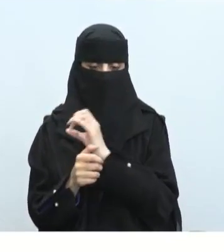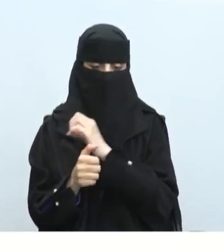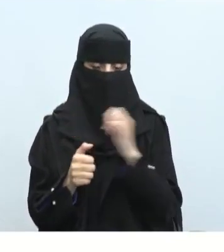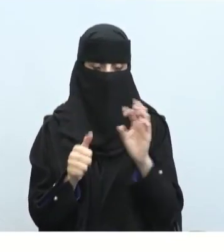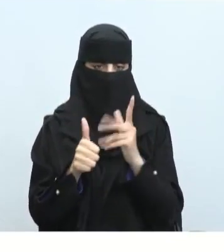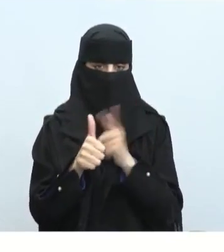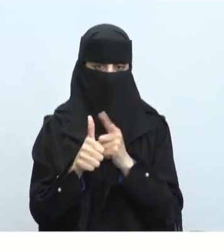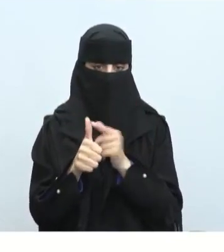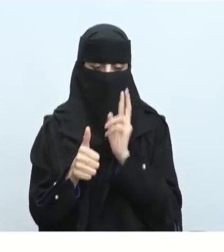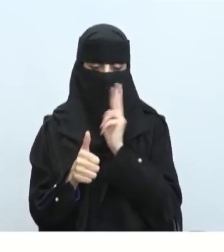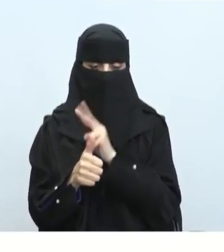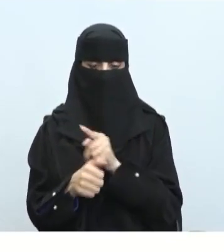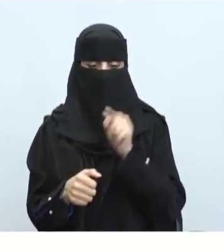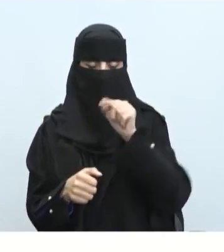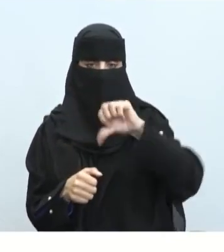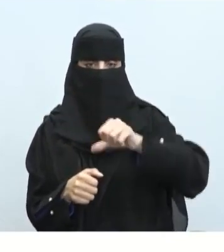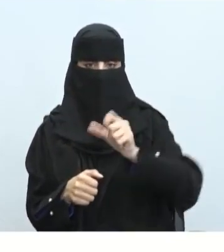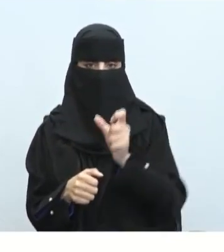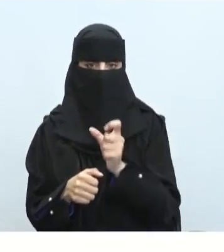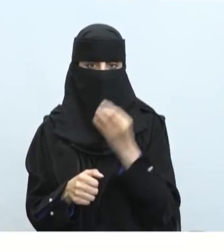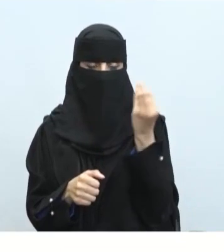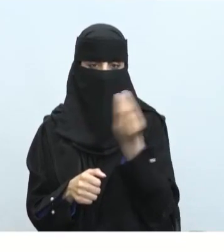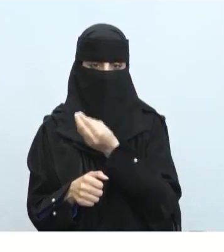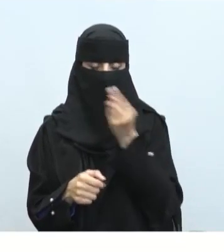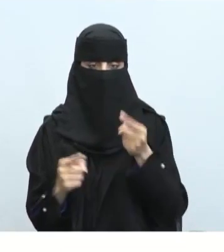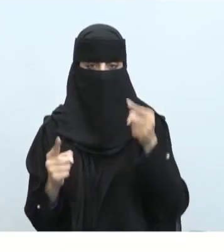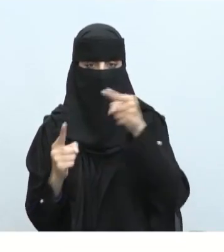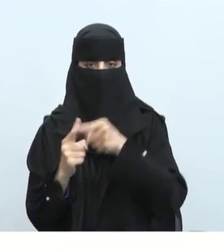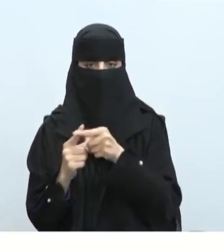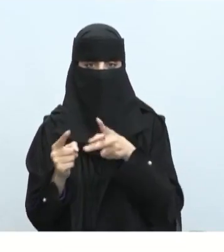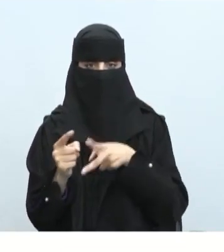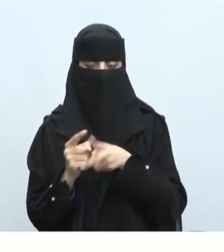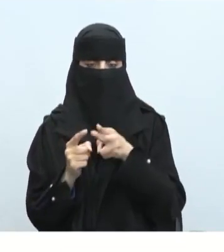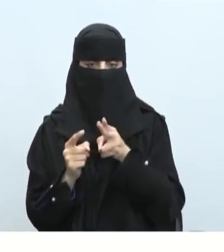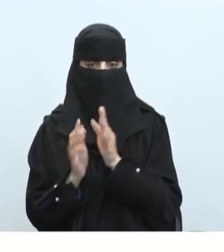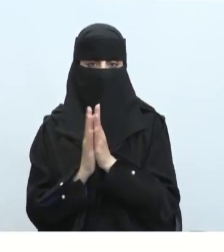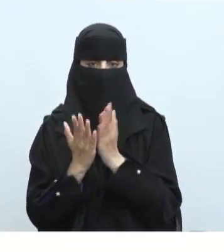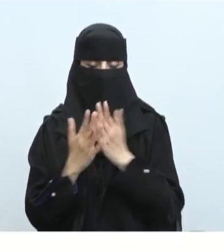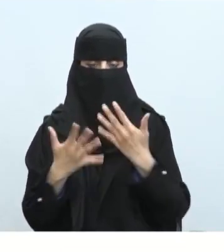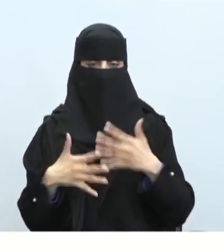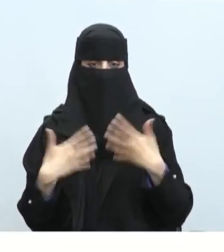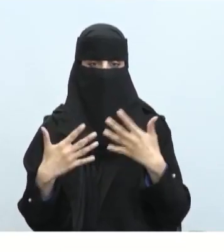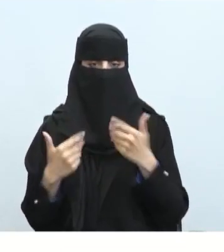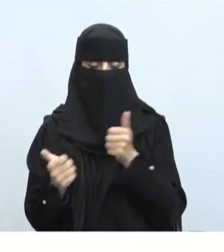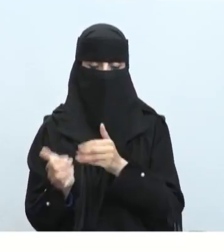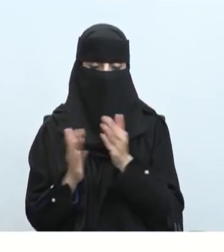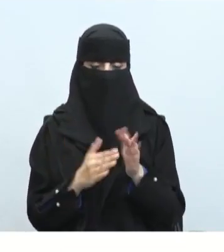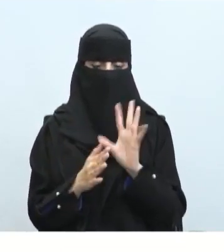الاول ان الرحله الى معرض الكتاب ممتعه اين الحرف الناسخ